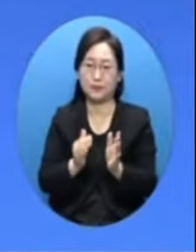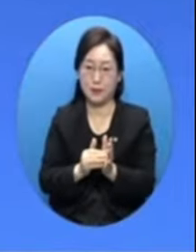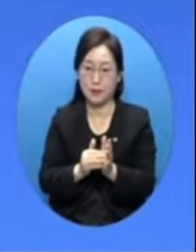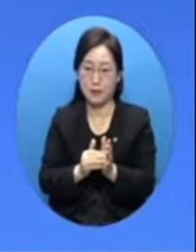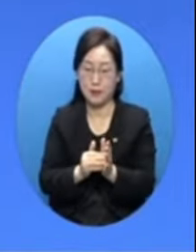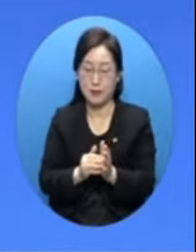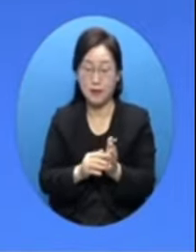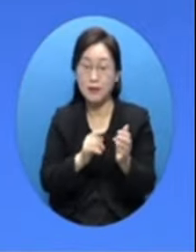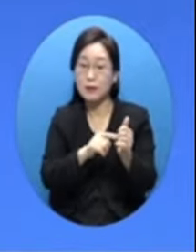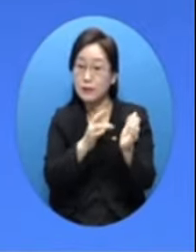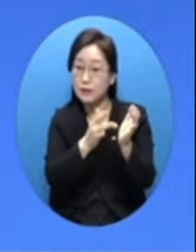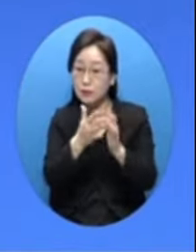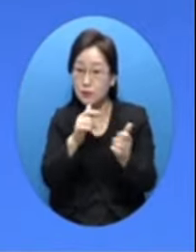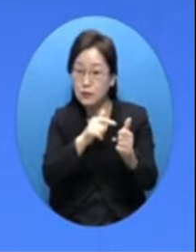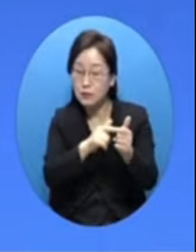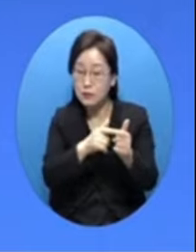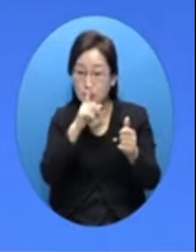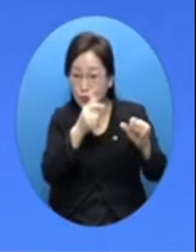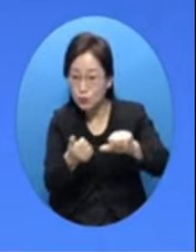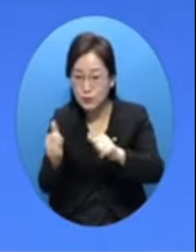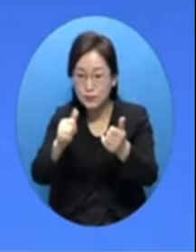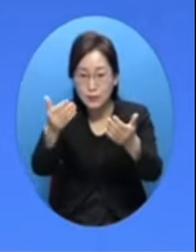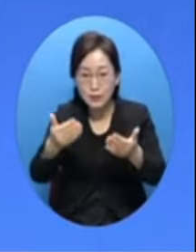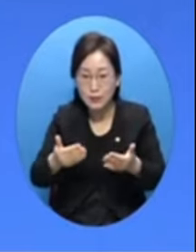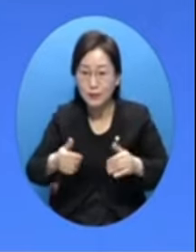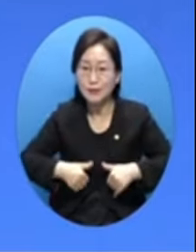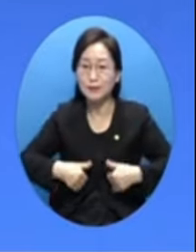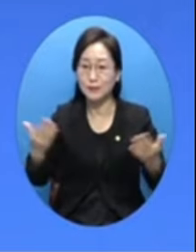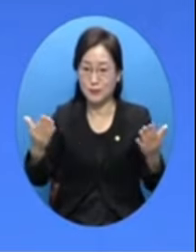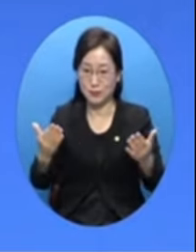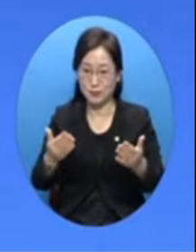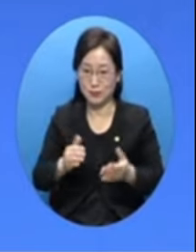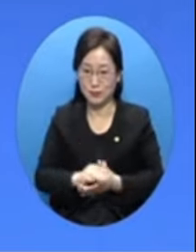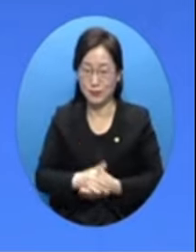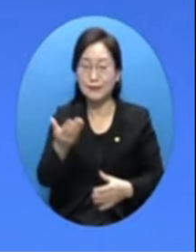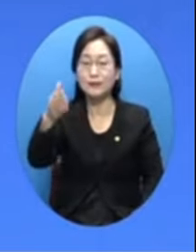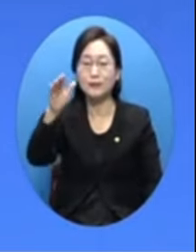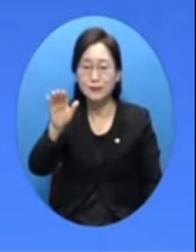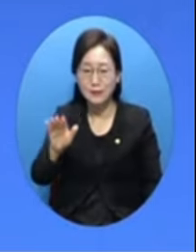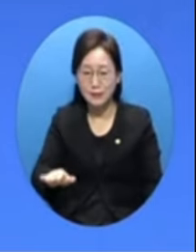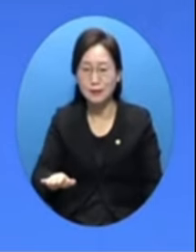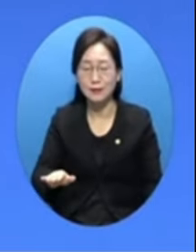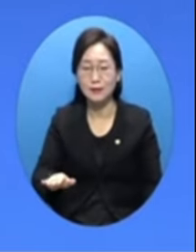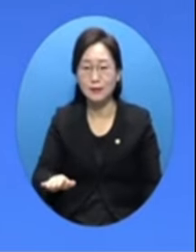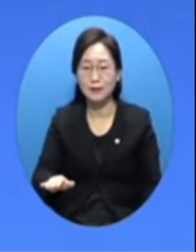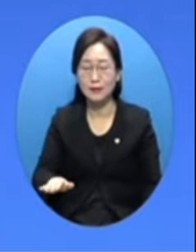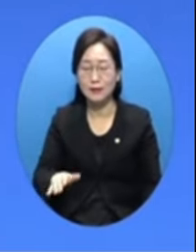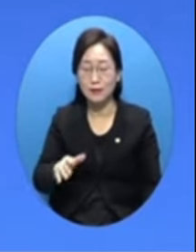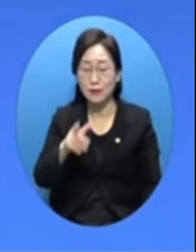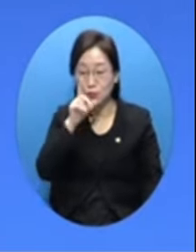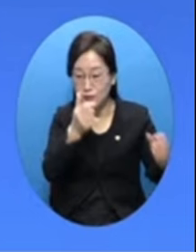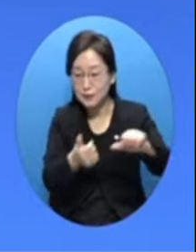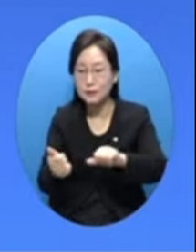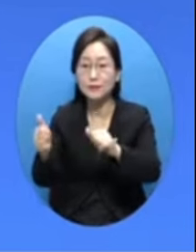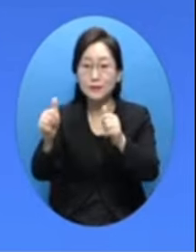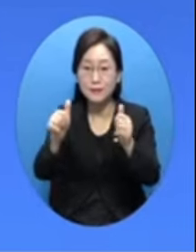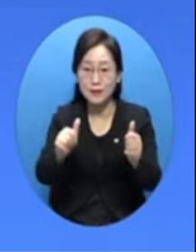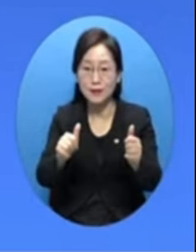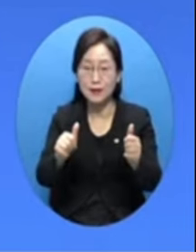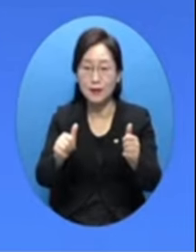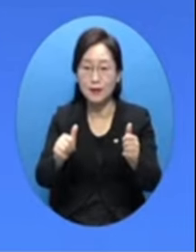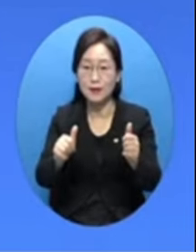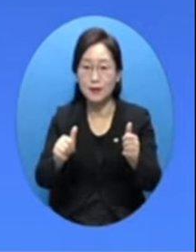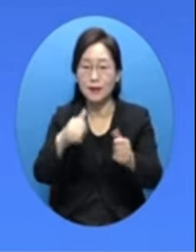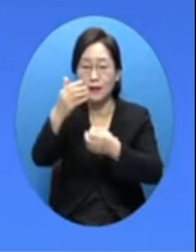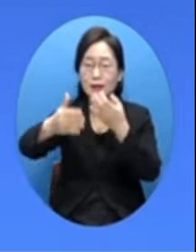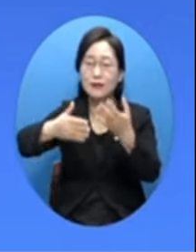때문에 요한의 침례를 받을 필요가 없으신 분이 었습니다 그러나이 침례가